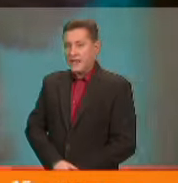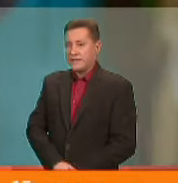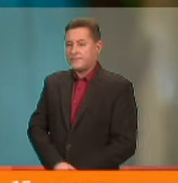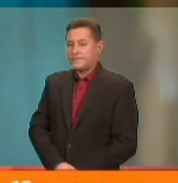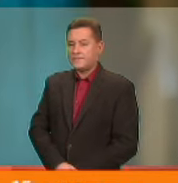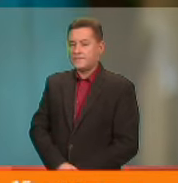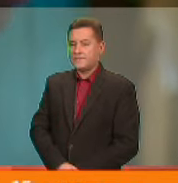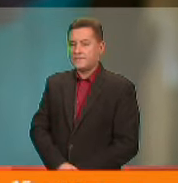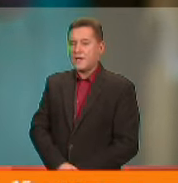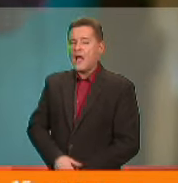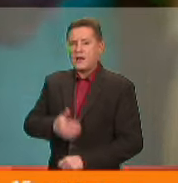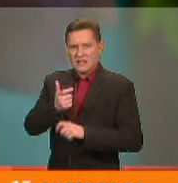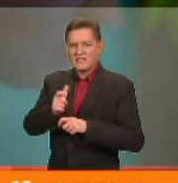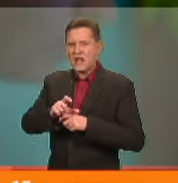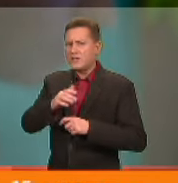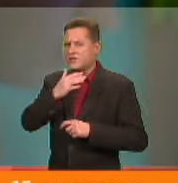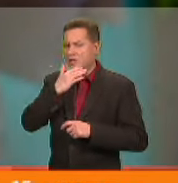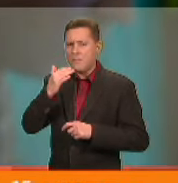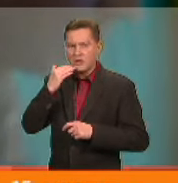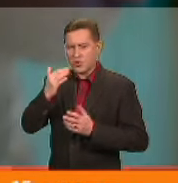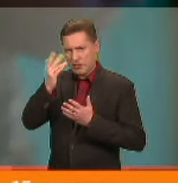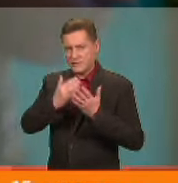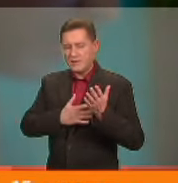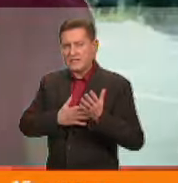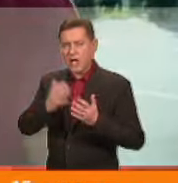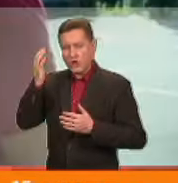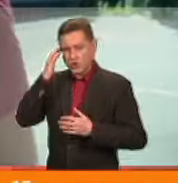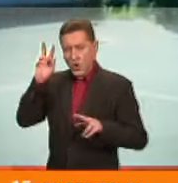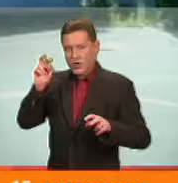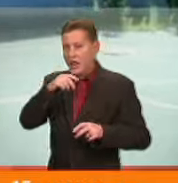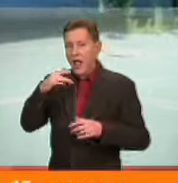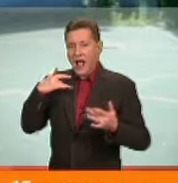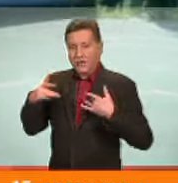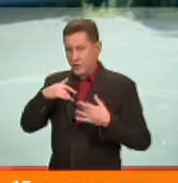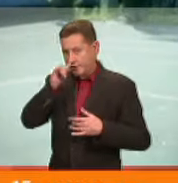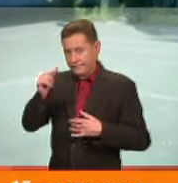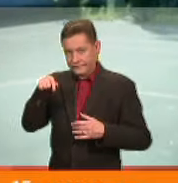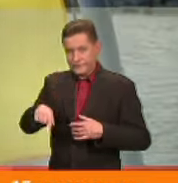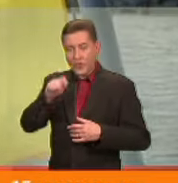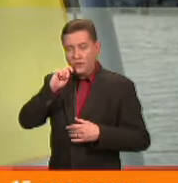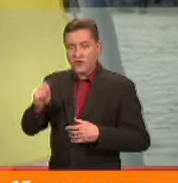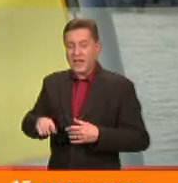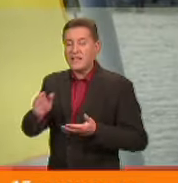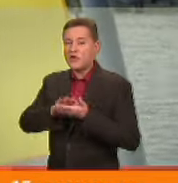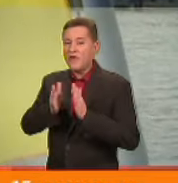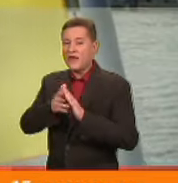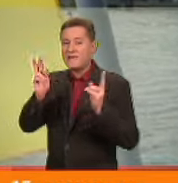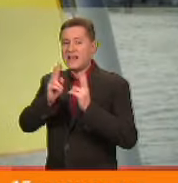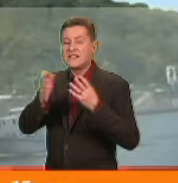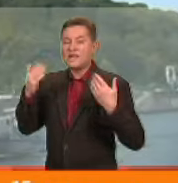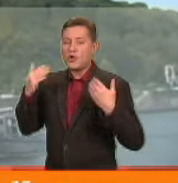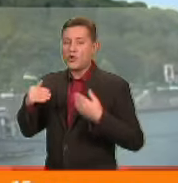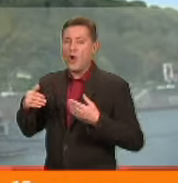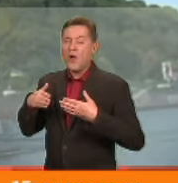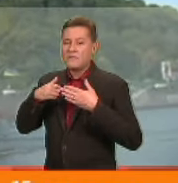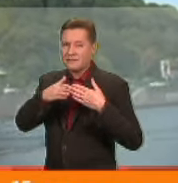достаточно большой. И даже там некоторые мои друзья, собутыльники. Мы договорились встретиться в выходной, покататься по Днепру, посмотреть